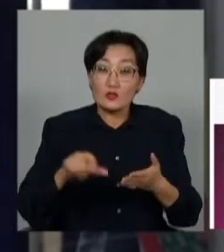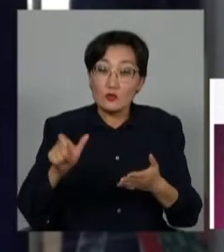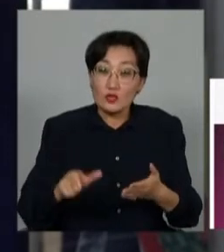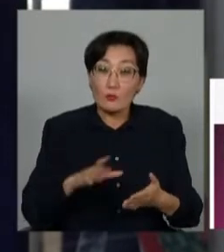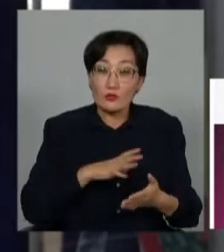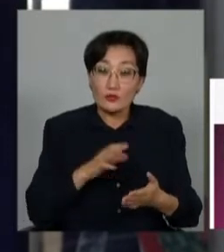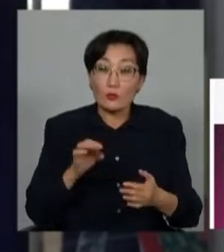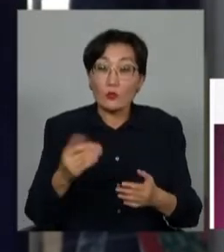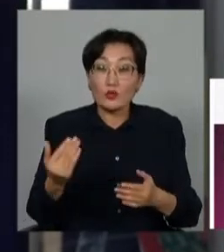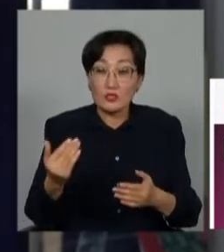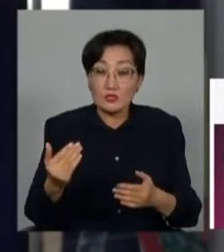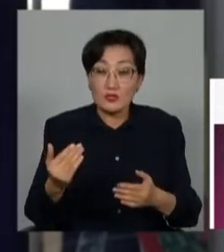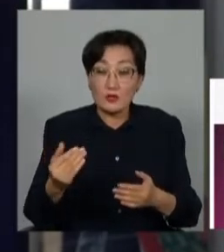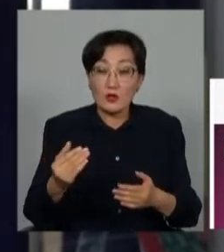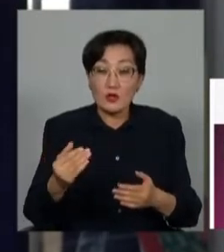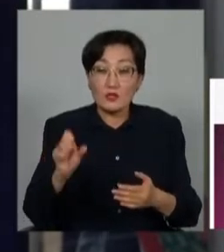Ол кісі